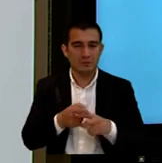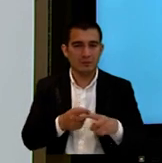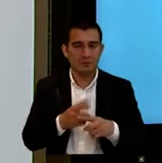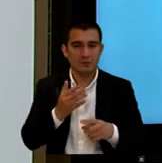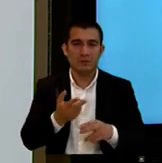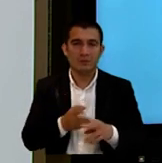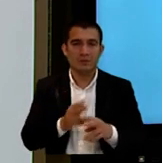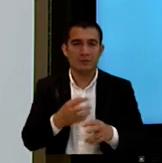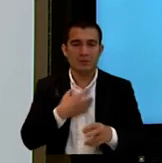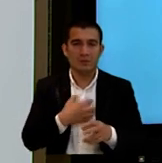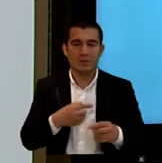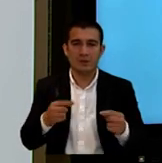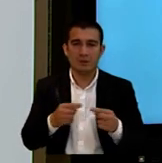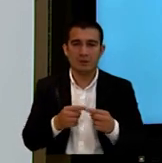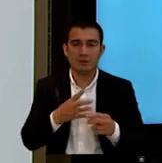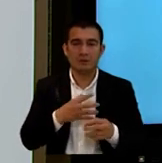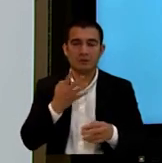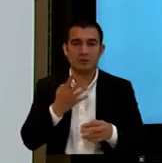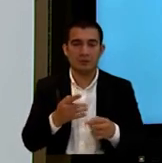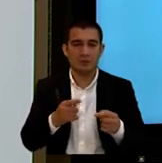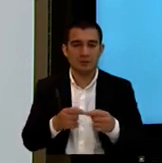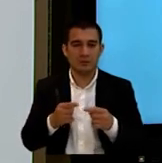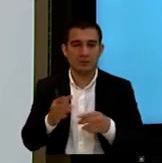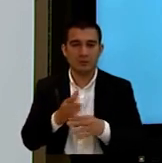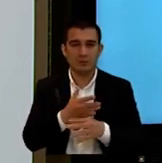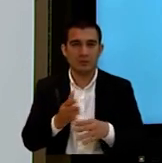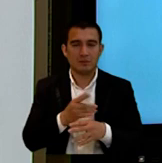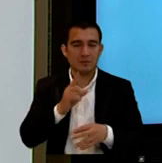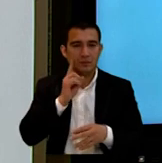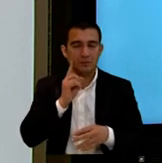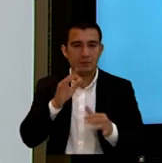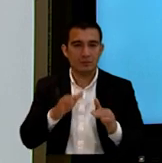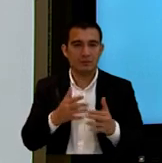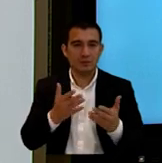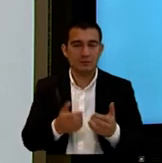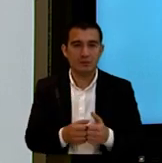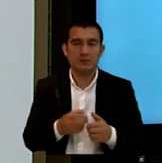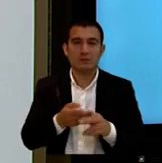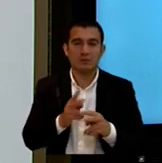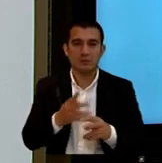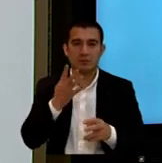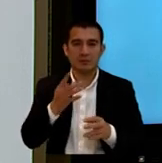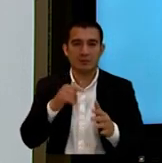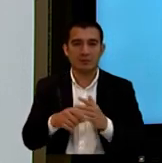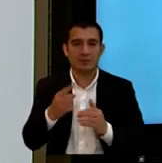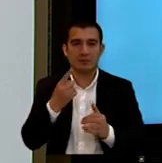asosi teng 4 ta uchburchakka ajraladi. Yashil bilan belgilangan qismi 4 dan 1 qismi.